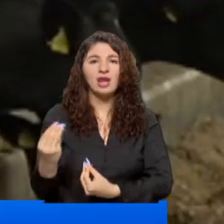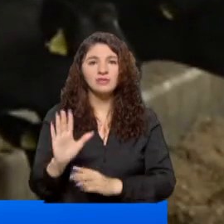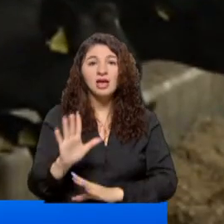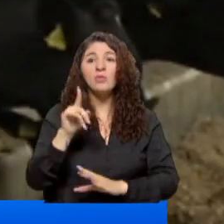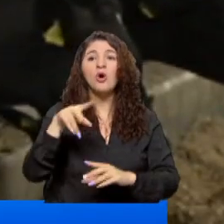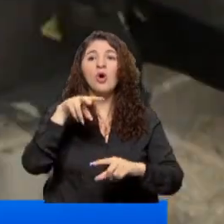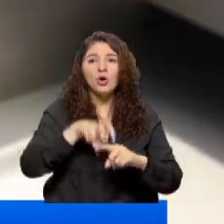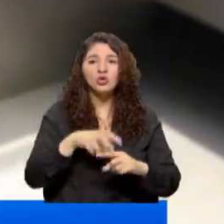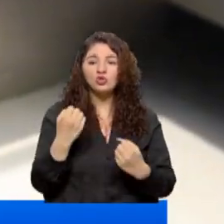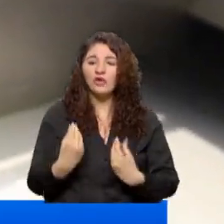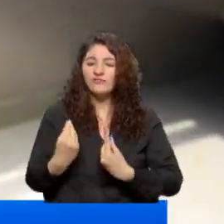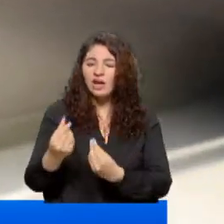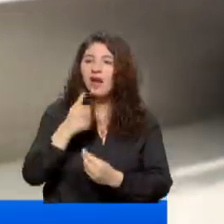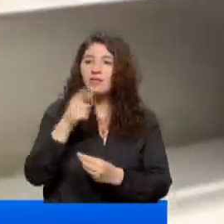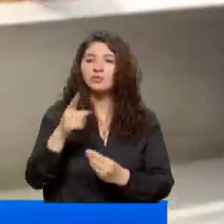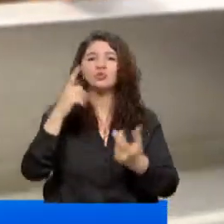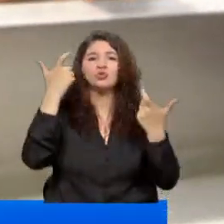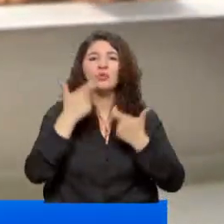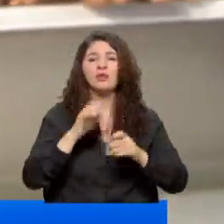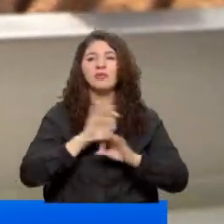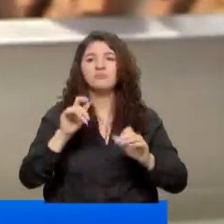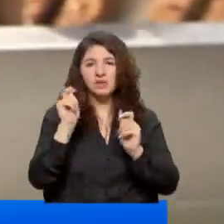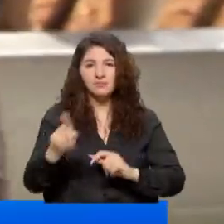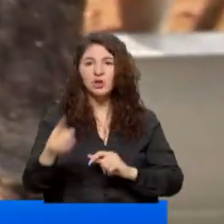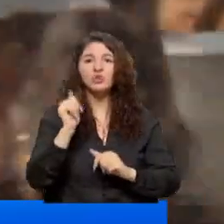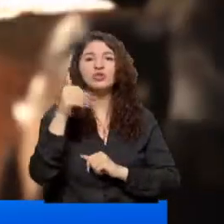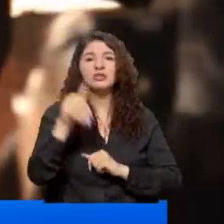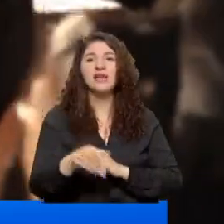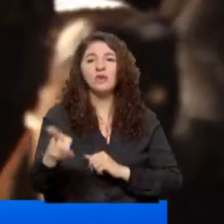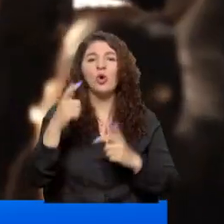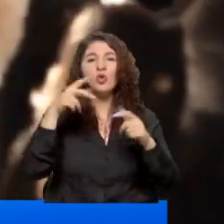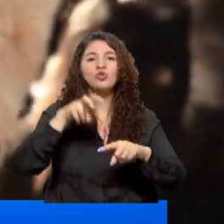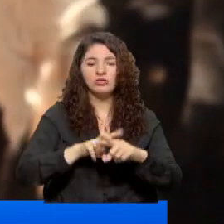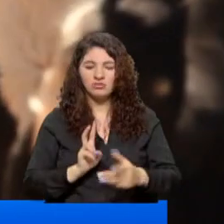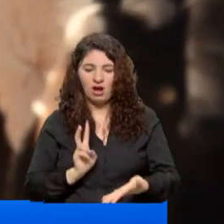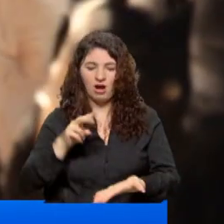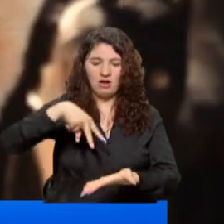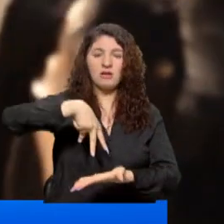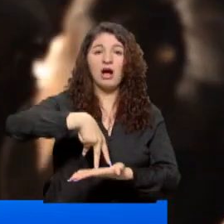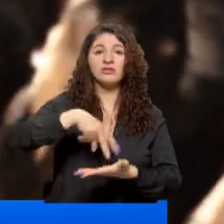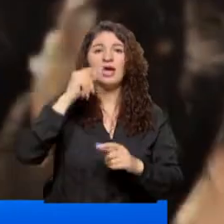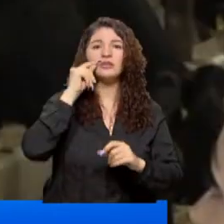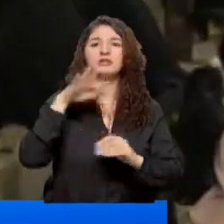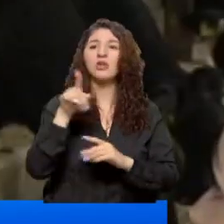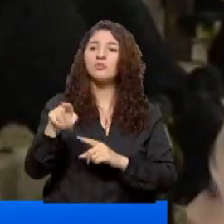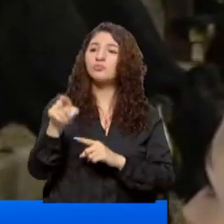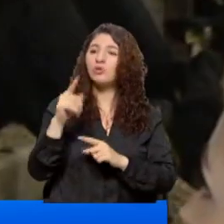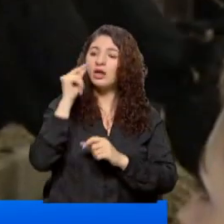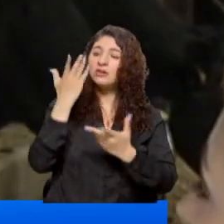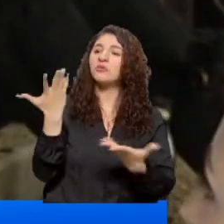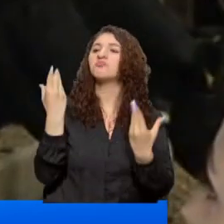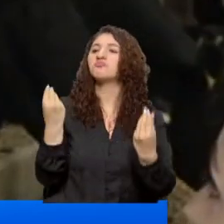şimdi oturdu koltuğa güç veren adamın sorumluluğunu yerine getir günü geldiği zaman da o koltuktan kalktığı zaman da insanlar bu